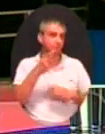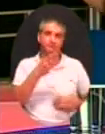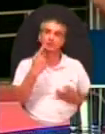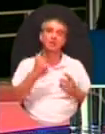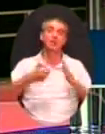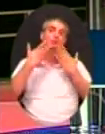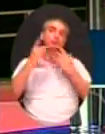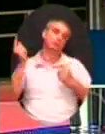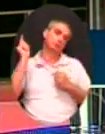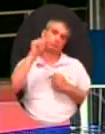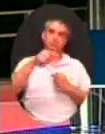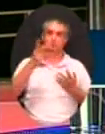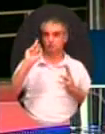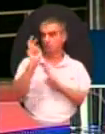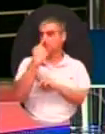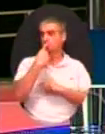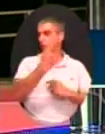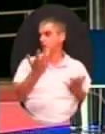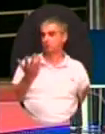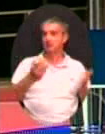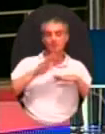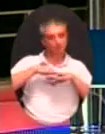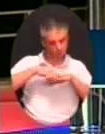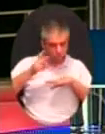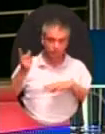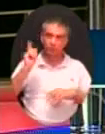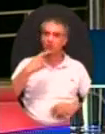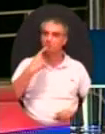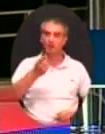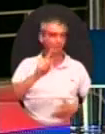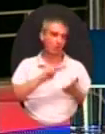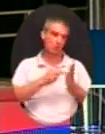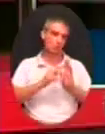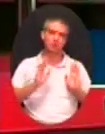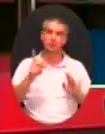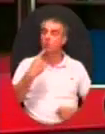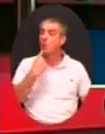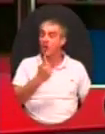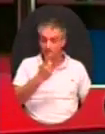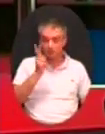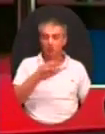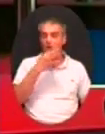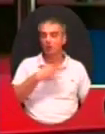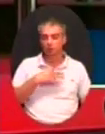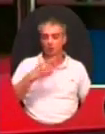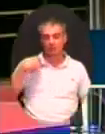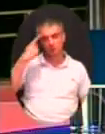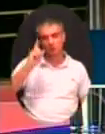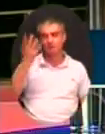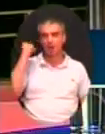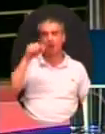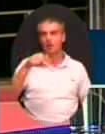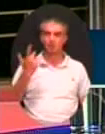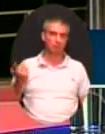כן. ראשי ישיבות, הוא יכול להזמין מי שרוצה, המקצועיים, גם הוא אומר, אני לא הזמנתי. הוא פוליטיקאי, בסדר. הוא אמר, אתה יכול לשאול אותי אם אני יודע מי היה